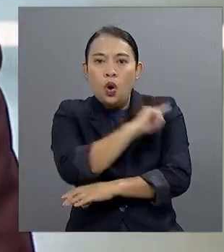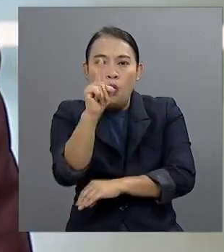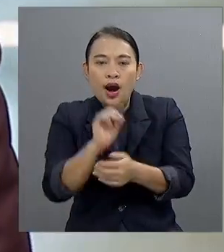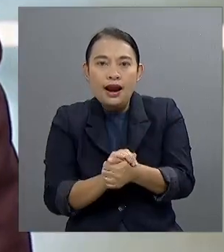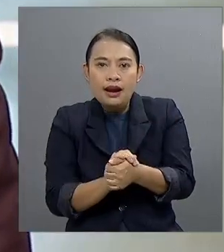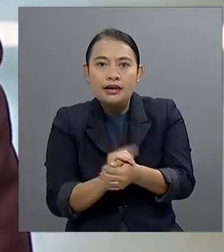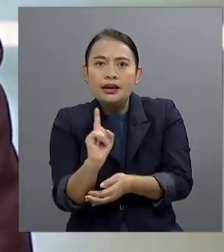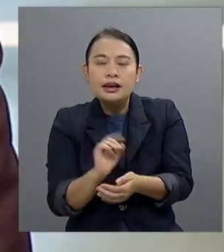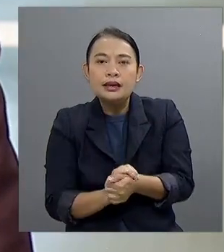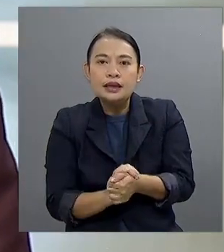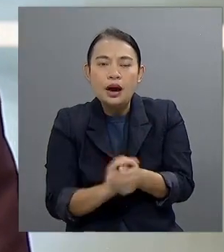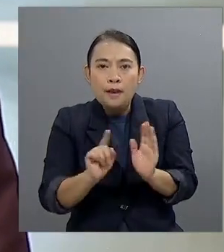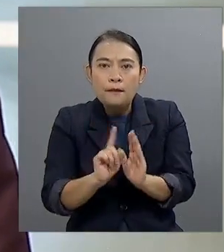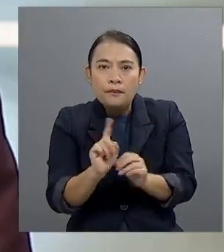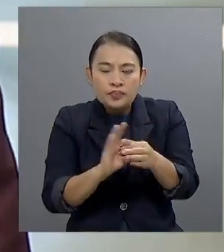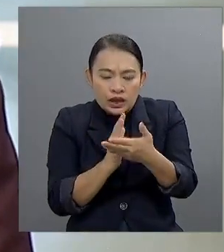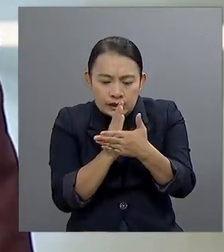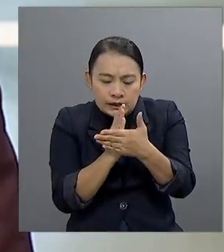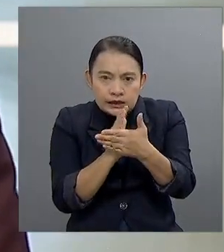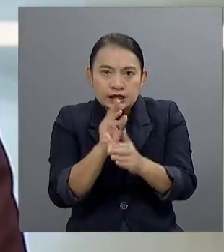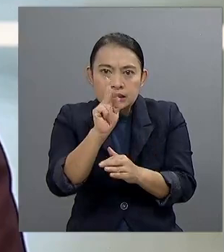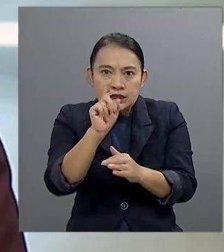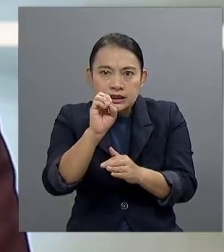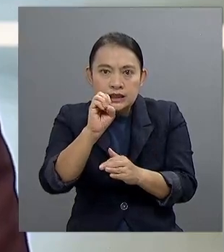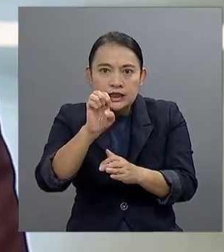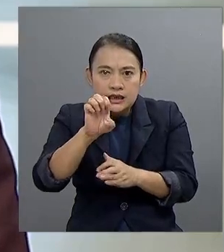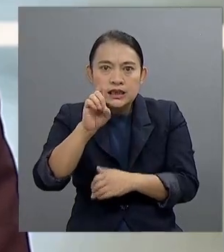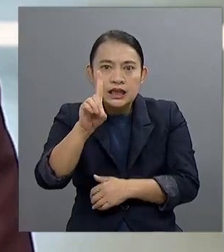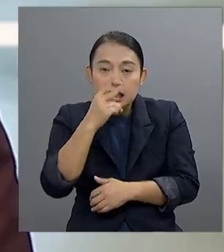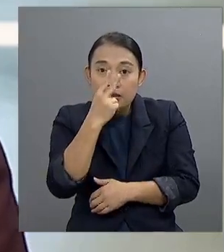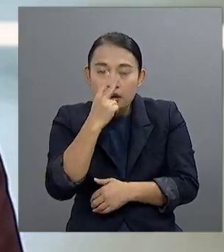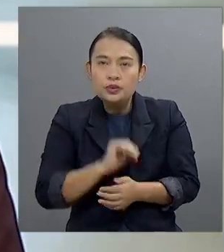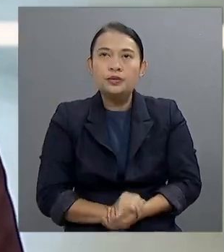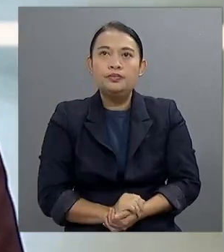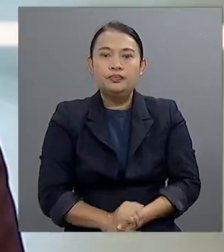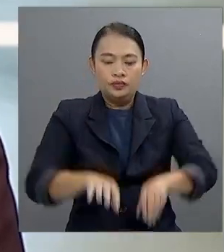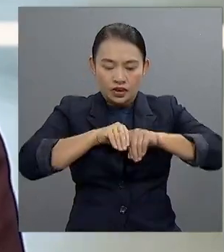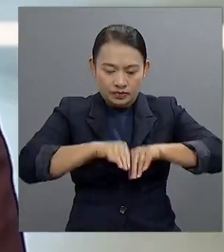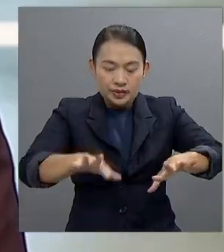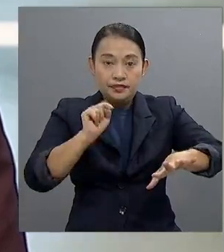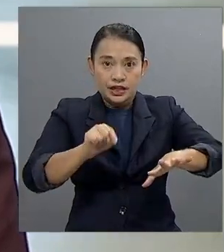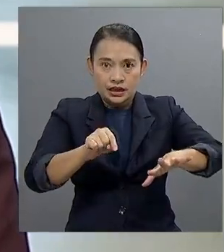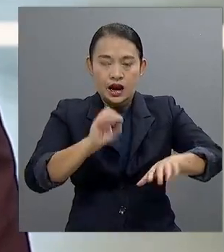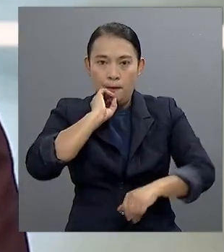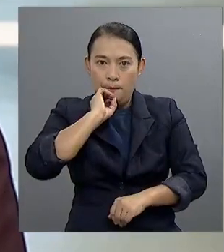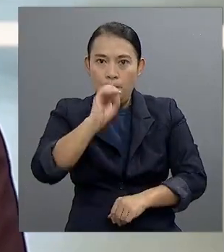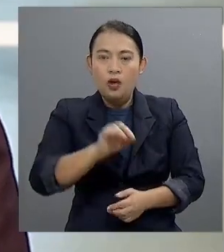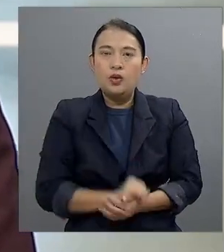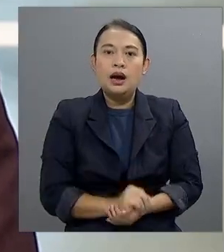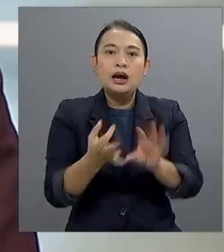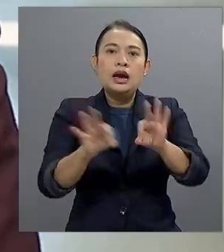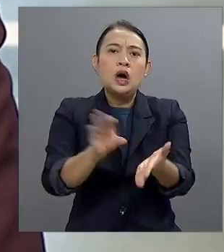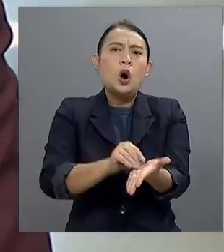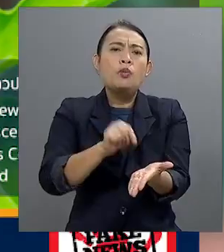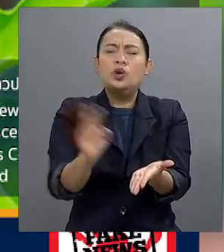างภูมิคุ้มกันทำให้ร่างกายเนี่ยต้านโควิด19ได้เรื่องนี้กลับมาแชร์กันอีกครั้งหนึ่งก็ต้องมาย้ำกันหน่อยนะครับว่าข้อมูลนี้บิดเบือนและไม่เป็